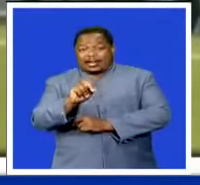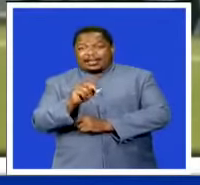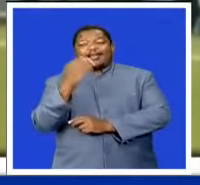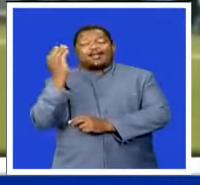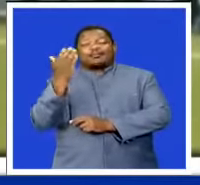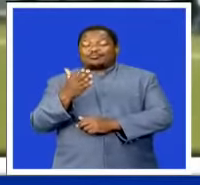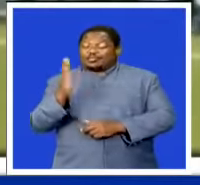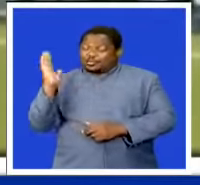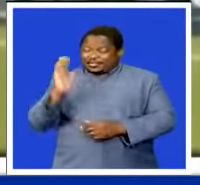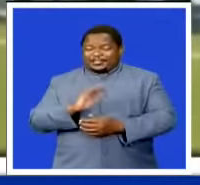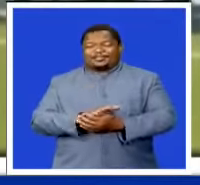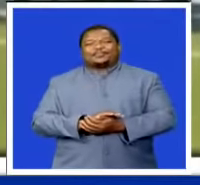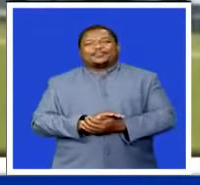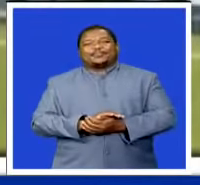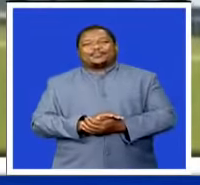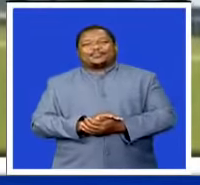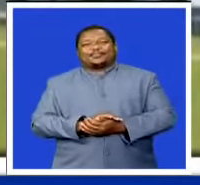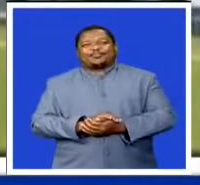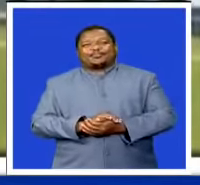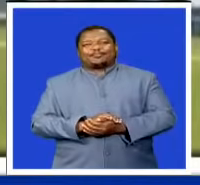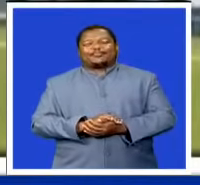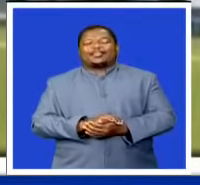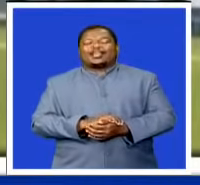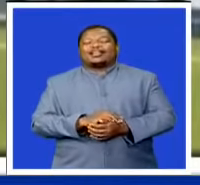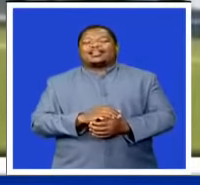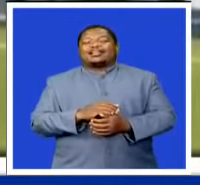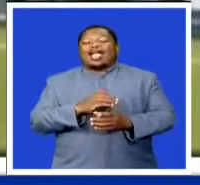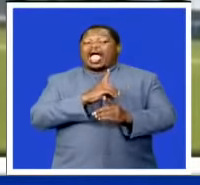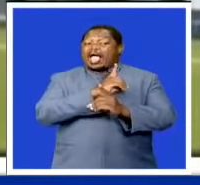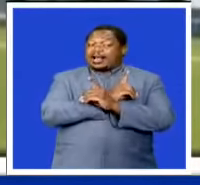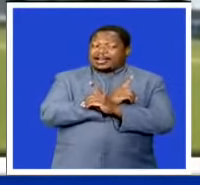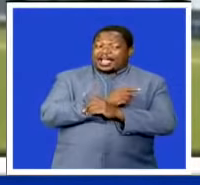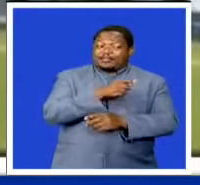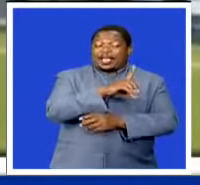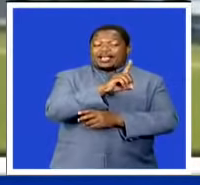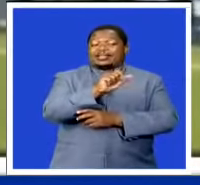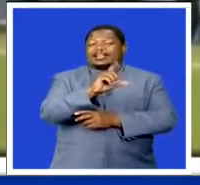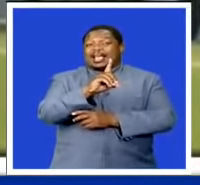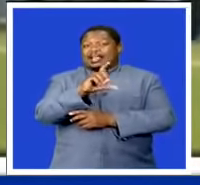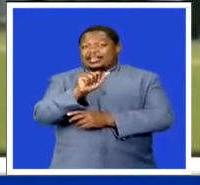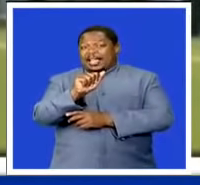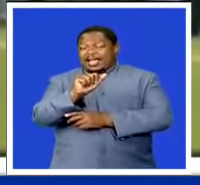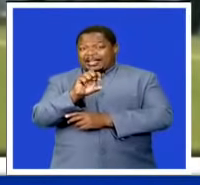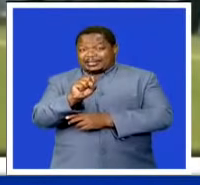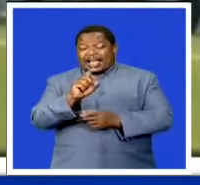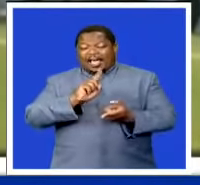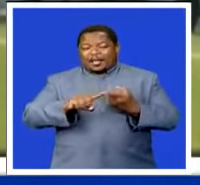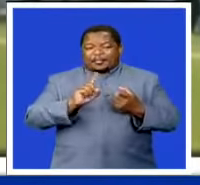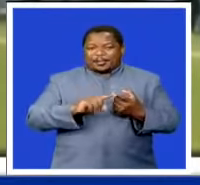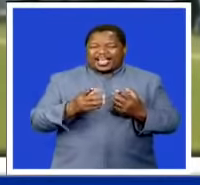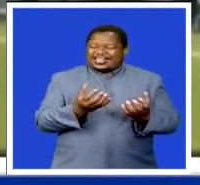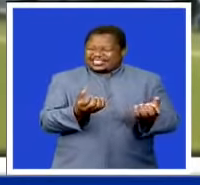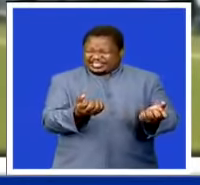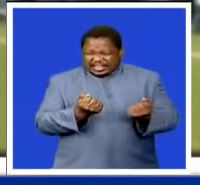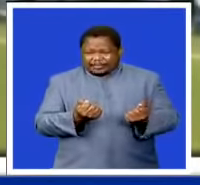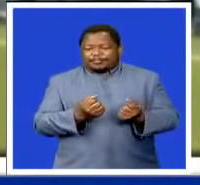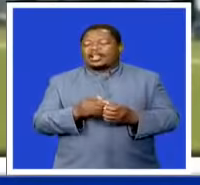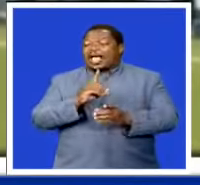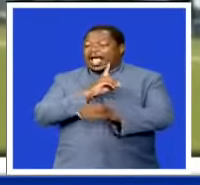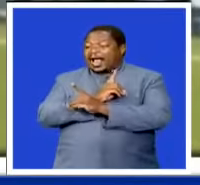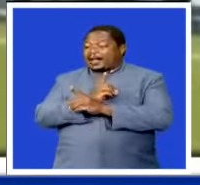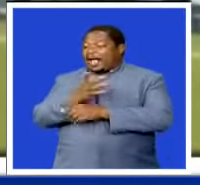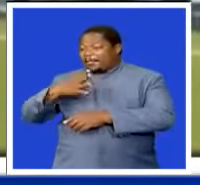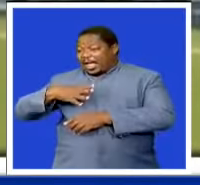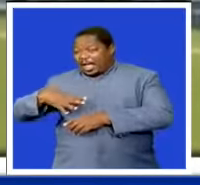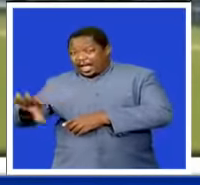has been all. Mosin uthi kuhlale kulikhuni kubo njengalokhu bangilelinye lemacembu lahamba empilo efeni. Ngakho kuba likhulu ngaso sonke isikhathi.